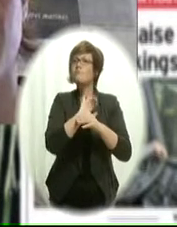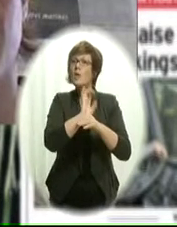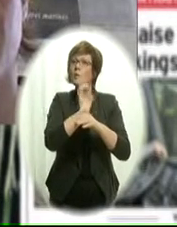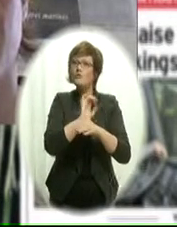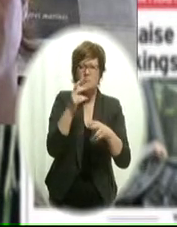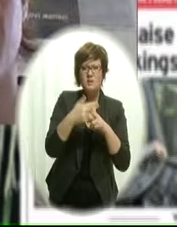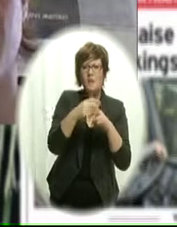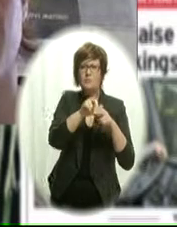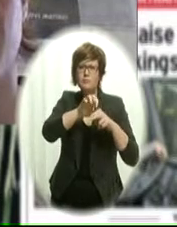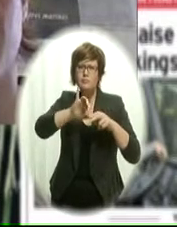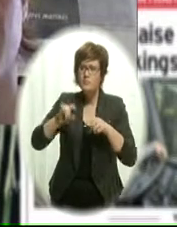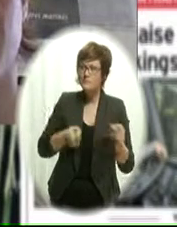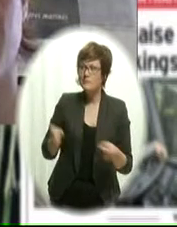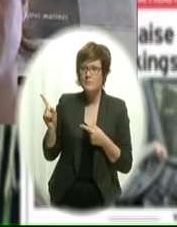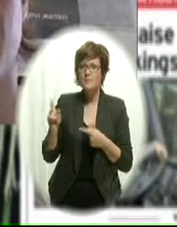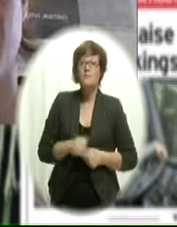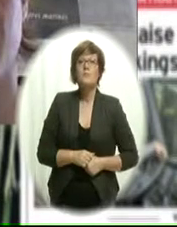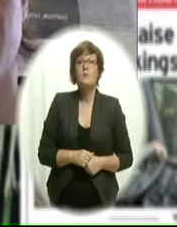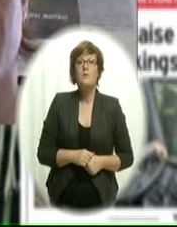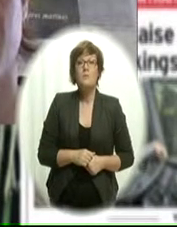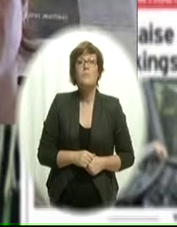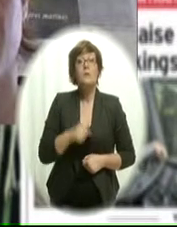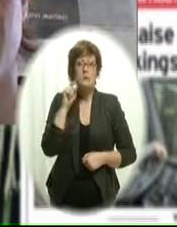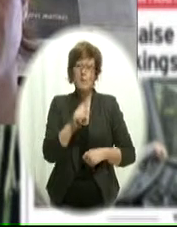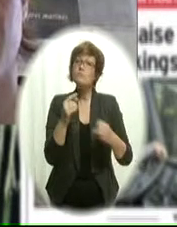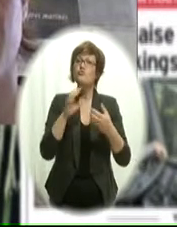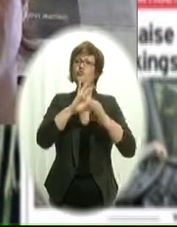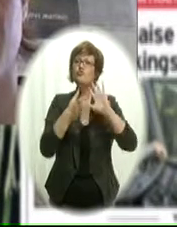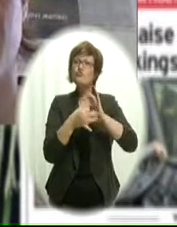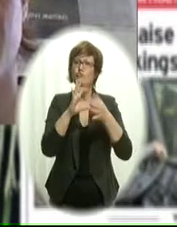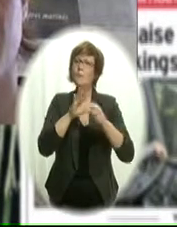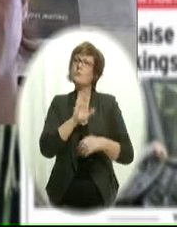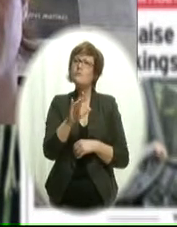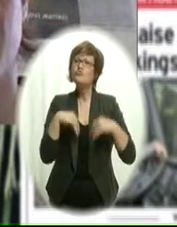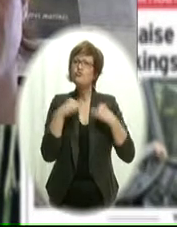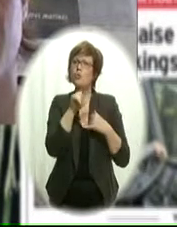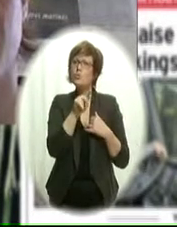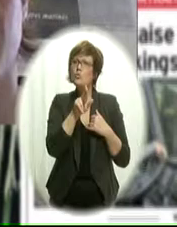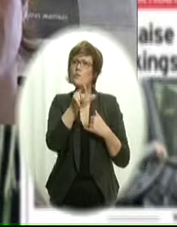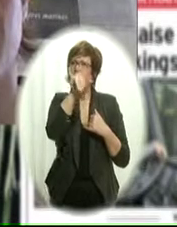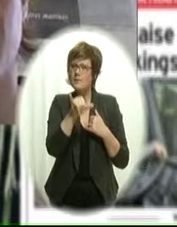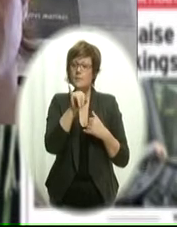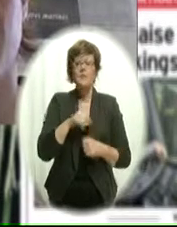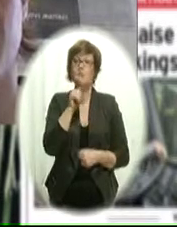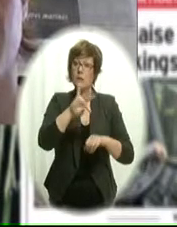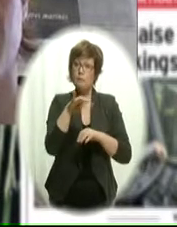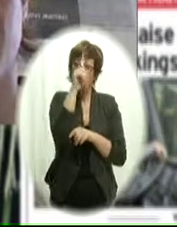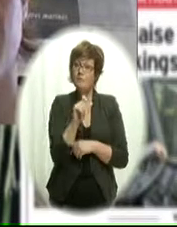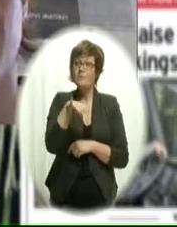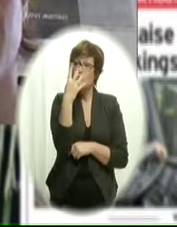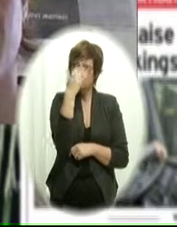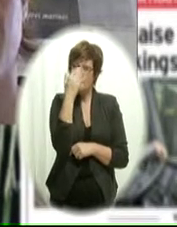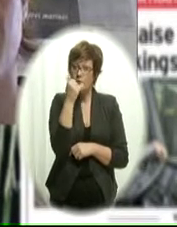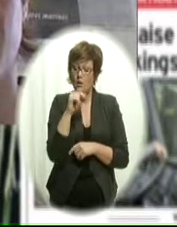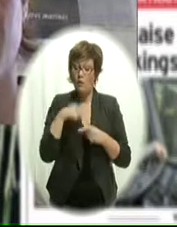chaîne Jeunesse Gulli. Qui sera diffusé à partir du 14 février prochain, présenté par Benjamin Castaldi. Il s'agit de